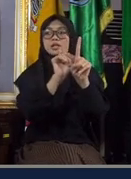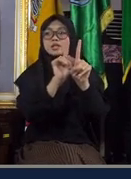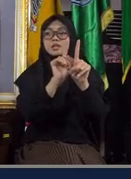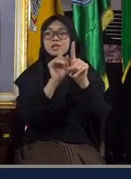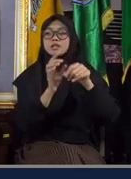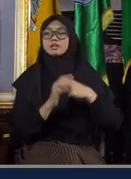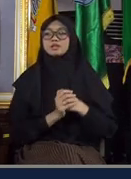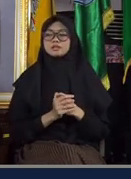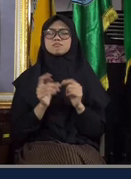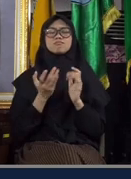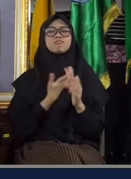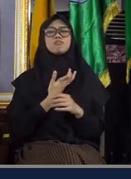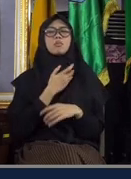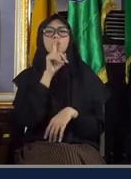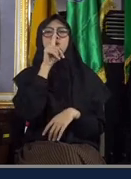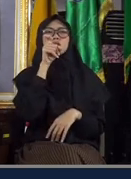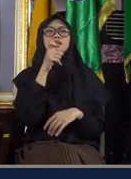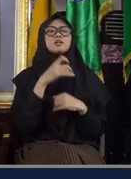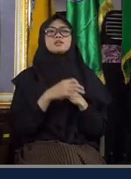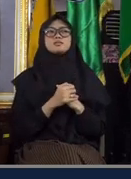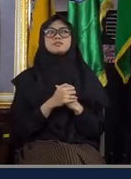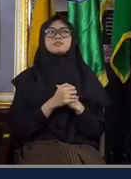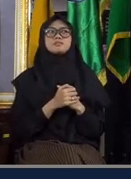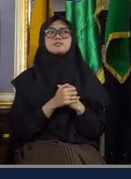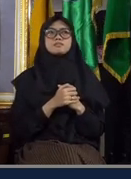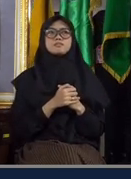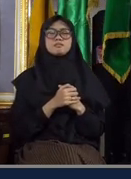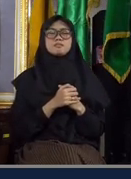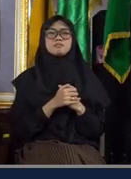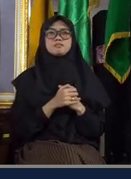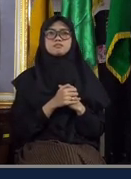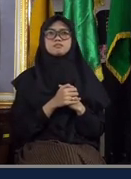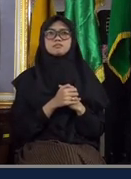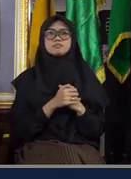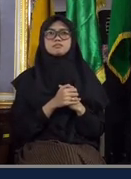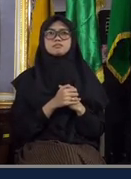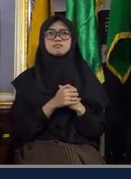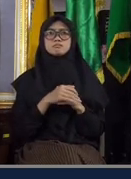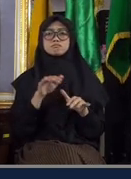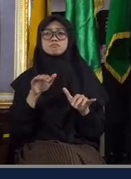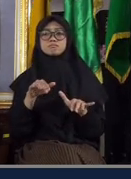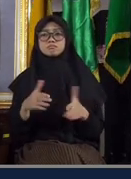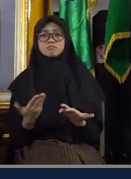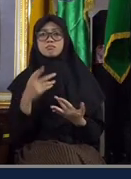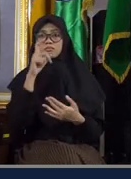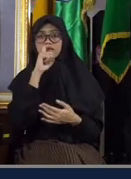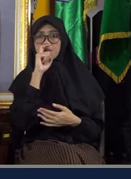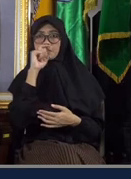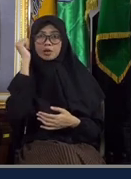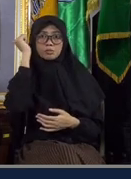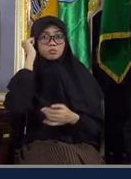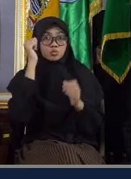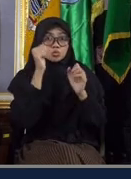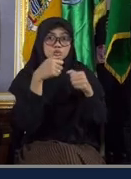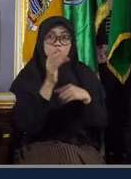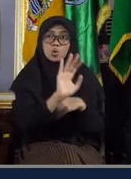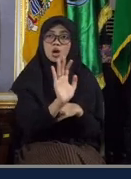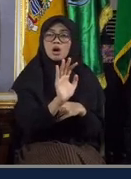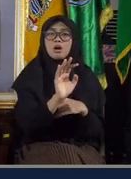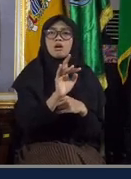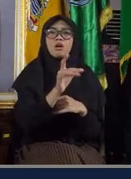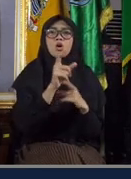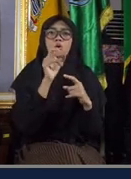pertanyaan saya yang kedua dari soal karena laduan yang pertama Apakah Bapak Ibu setuju